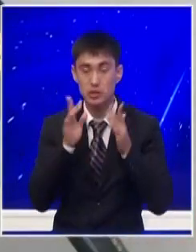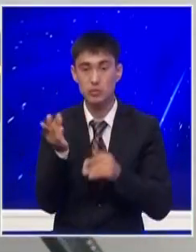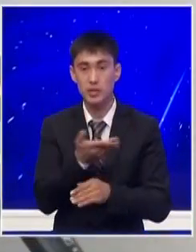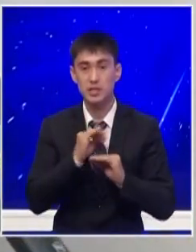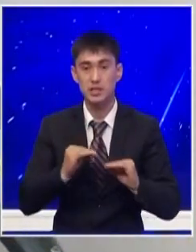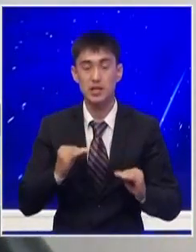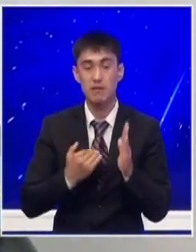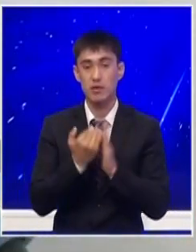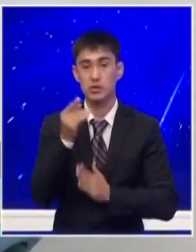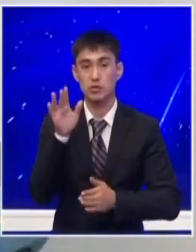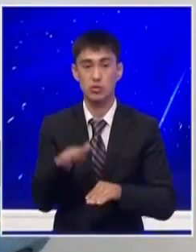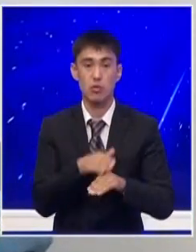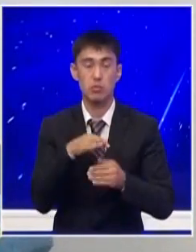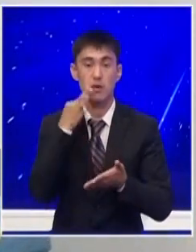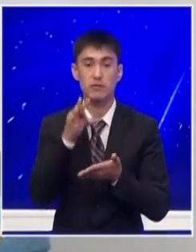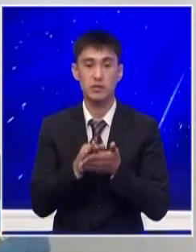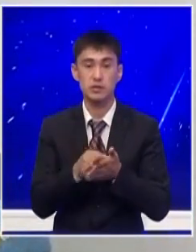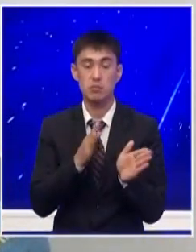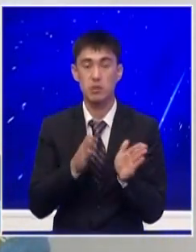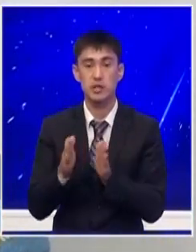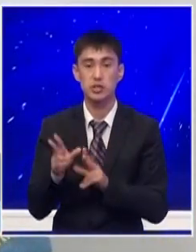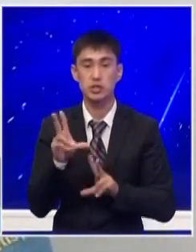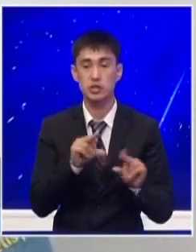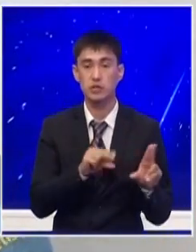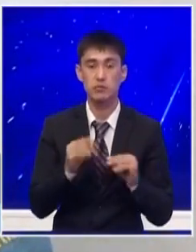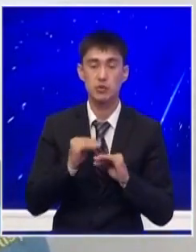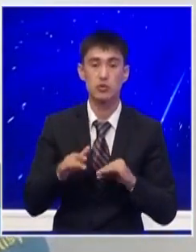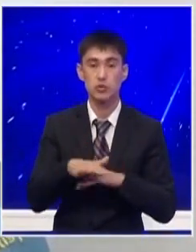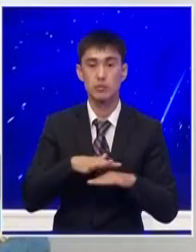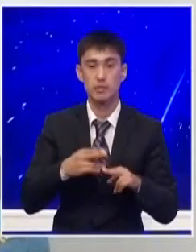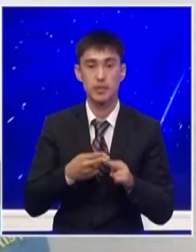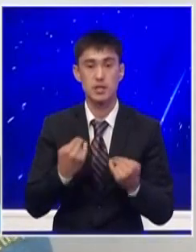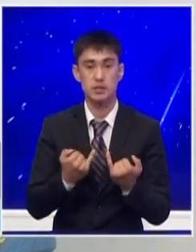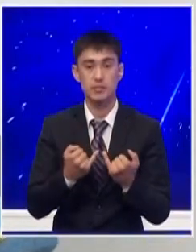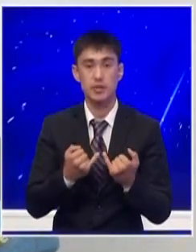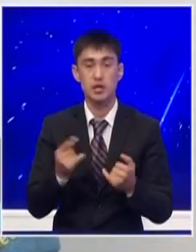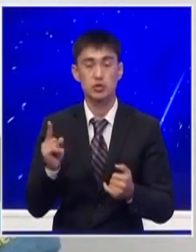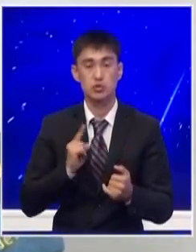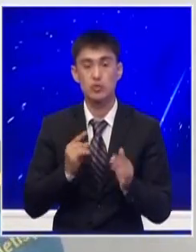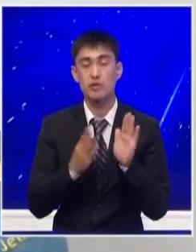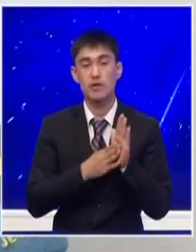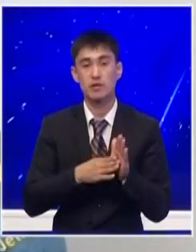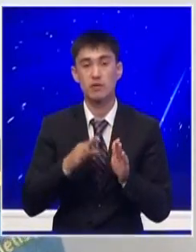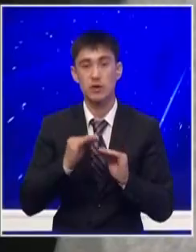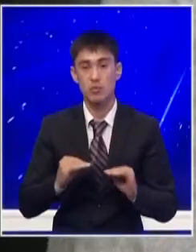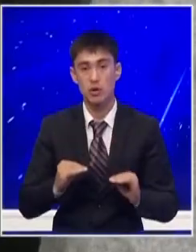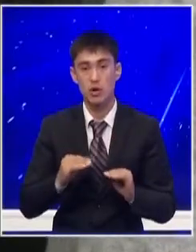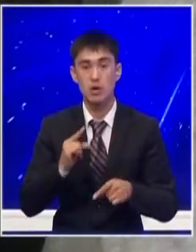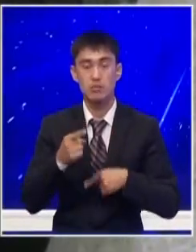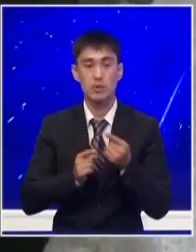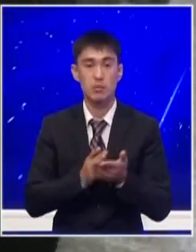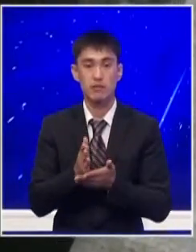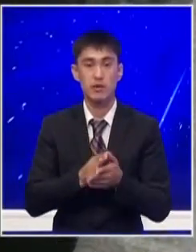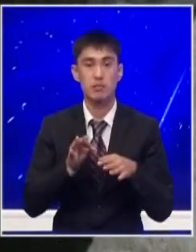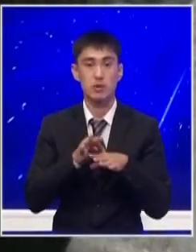наши дети выросли добрыми, ответственными, порядочными, счастливыми людьми. Сейчас я в ожидании рождения нашего 9 ребенка. Недавно по